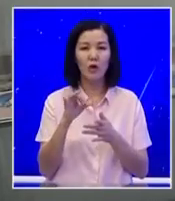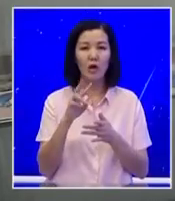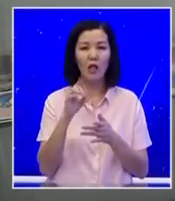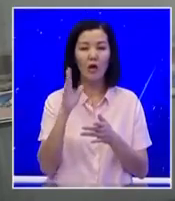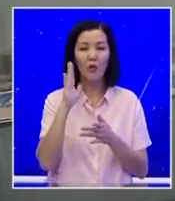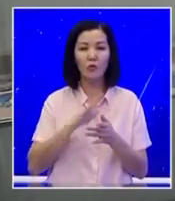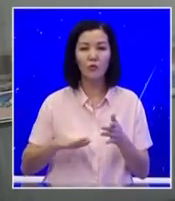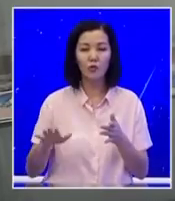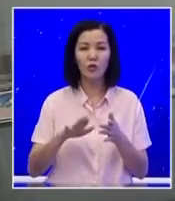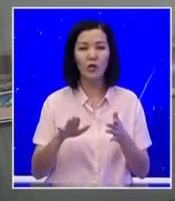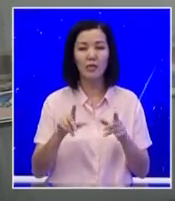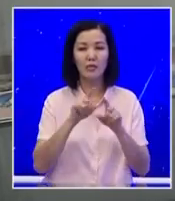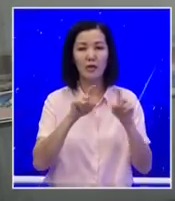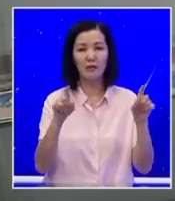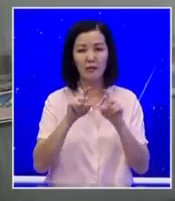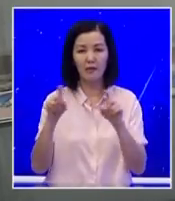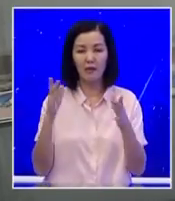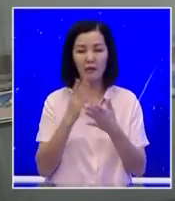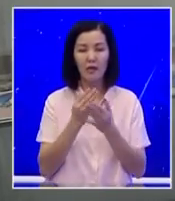көлінің жағалауындағы нысандар.